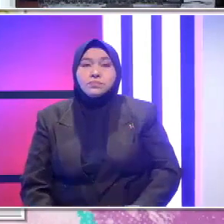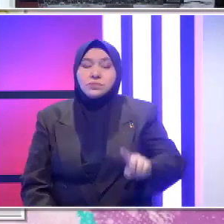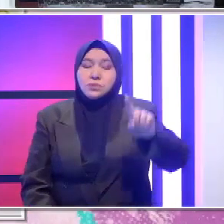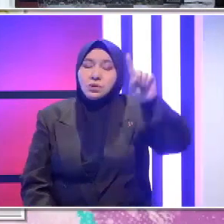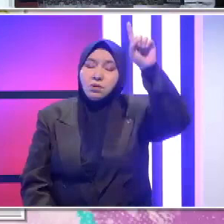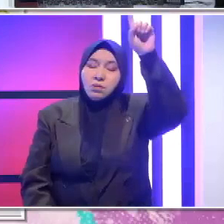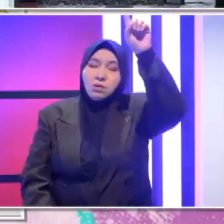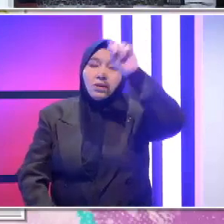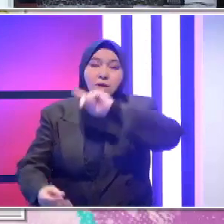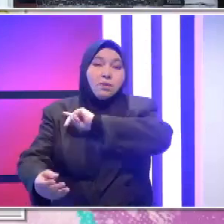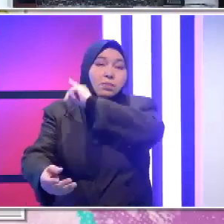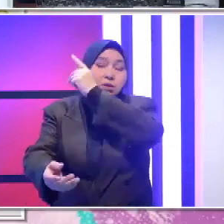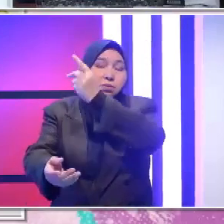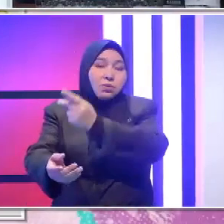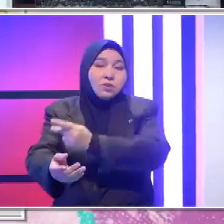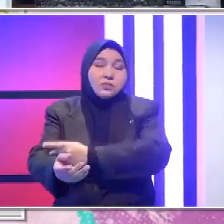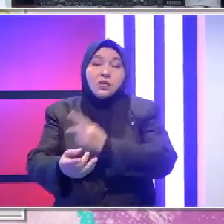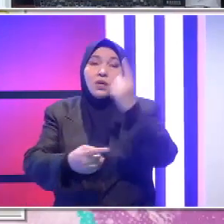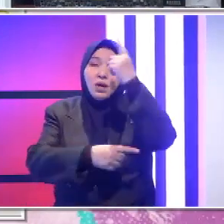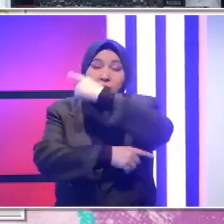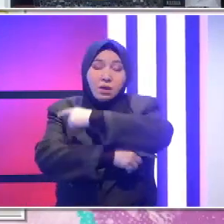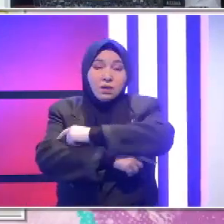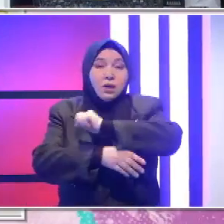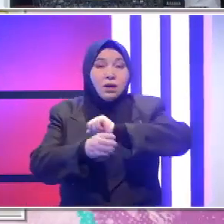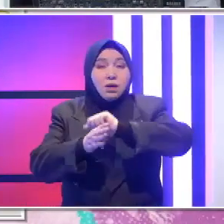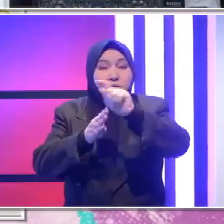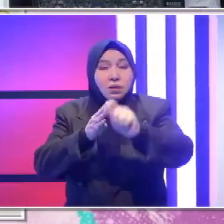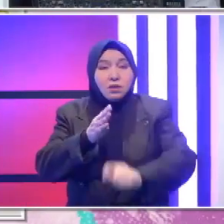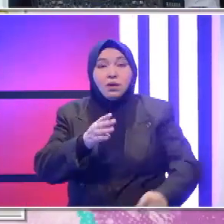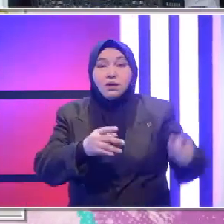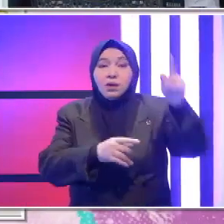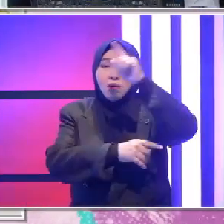hai meliki yaumi dihimpun